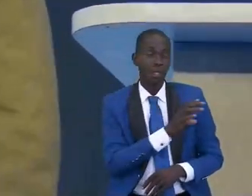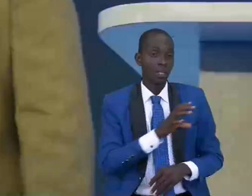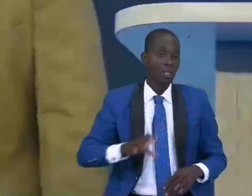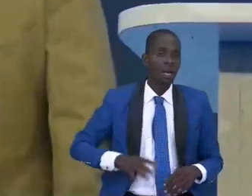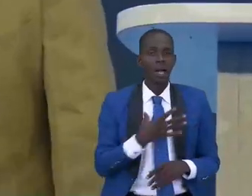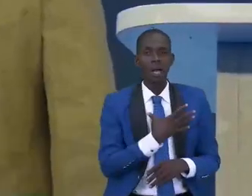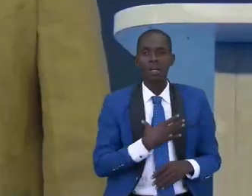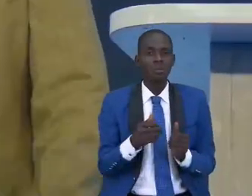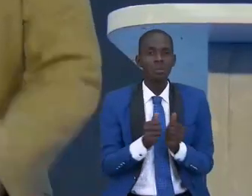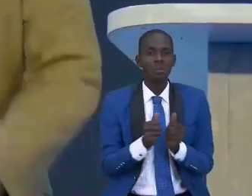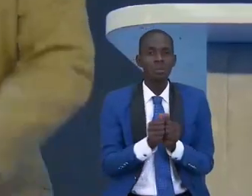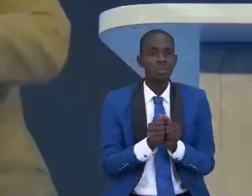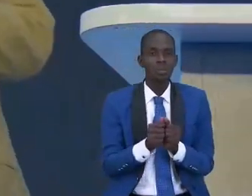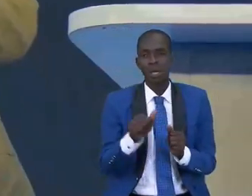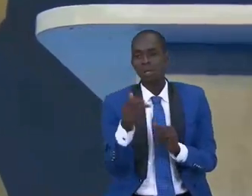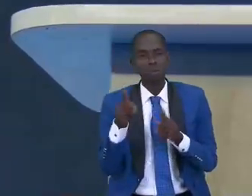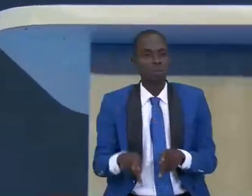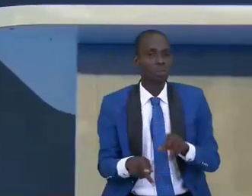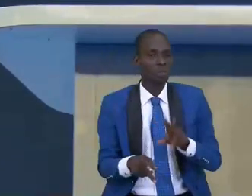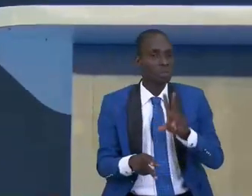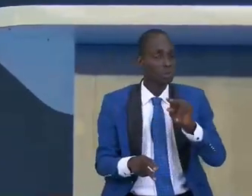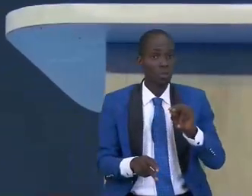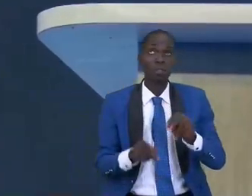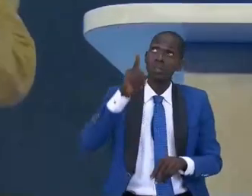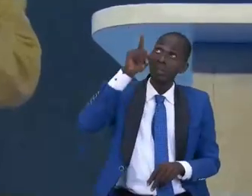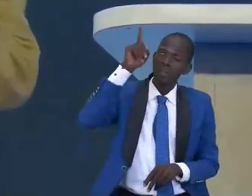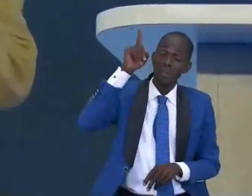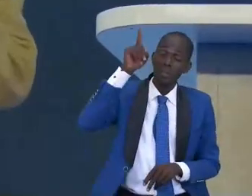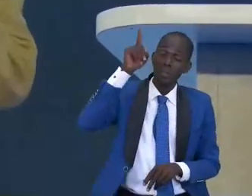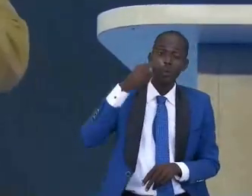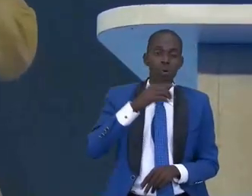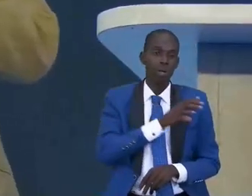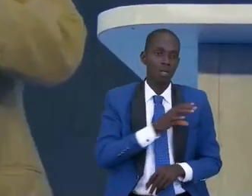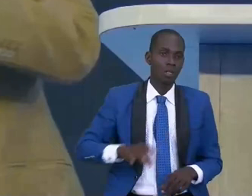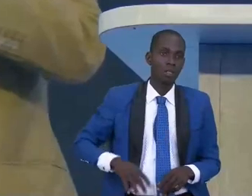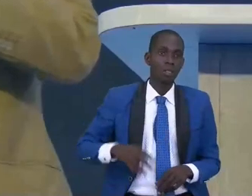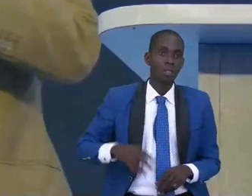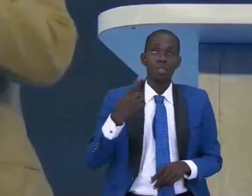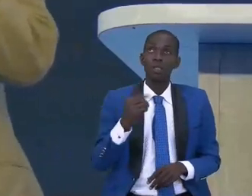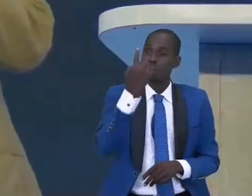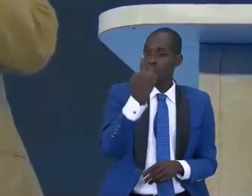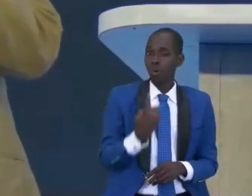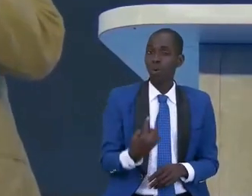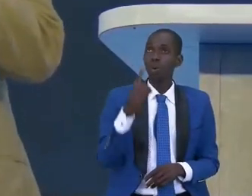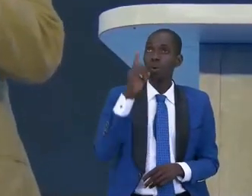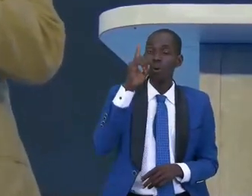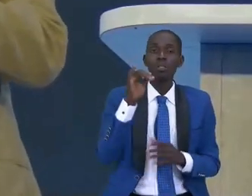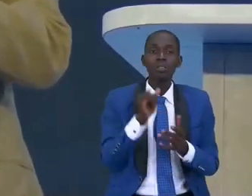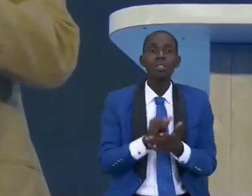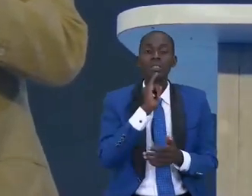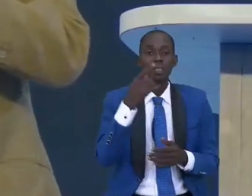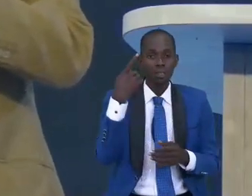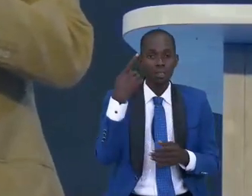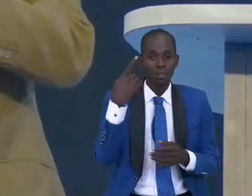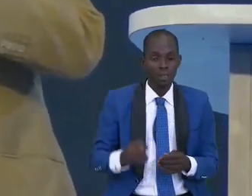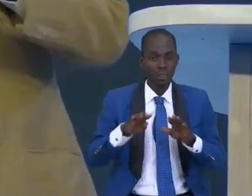prophètes, pas Christ et une autre personne. Dieu l'a, lui, le Dieu l'a